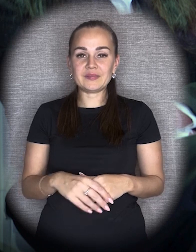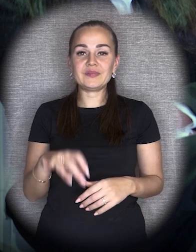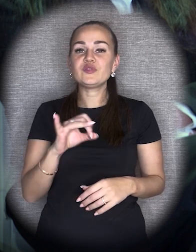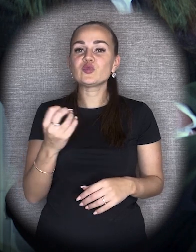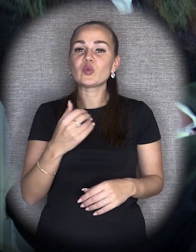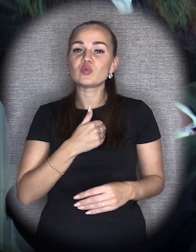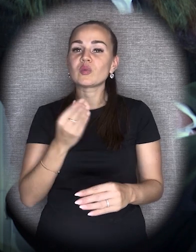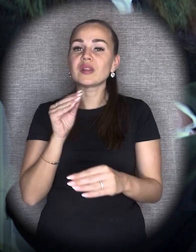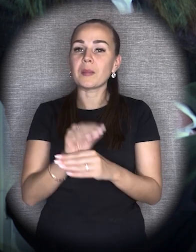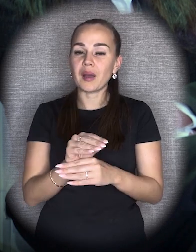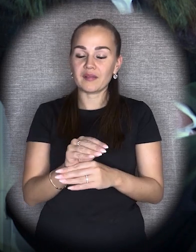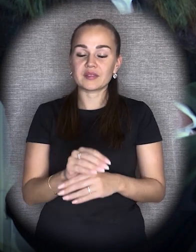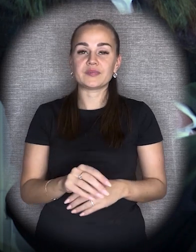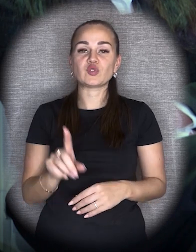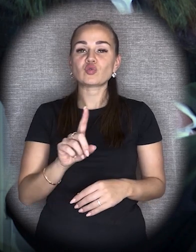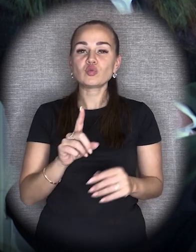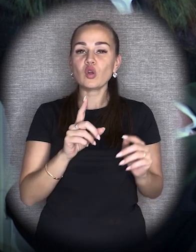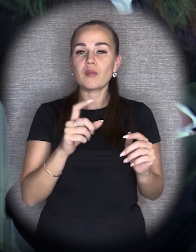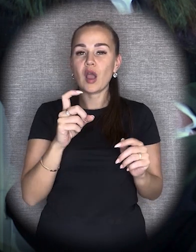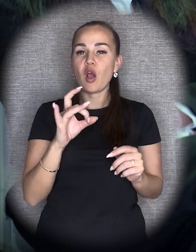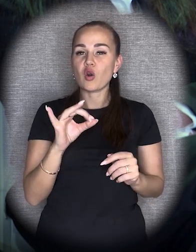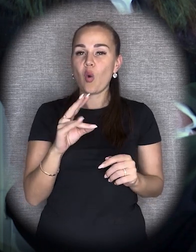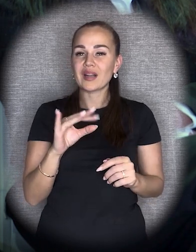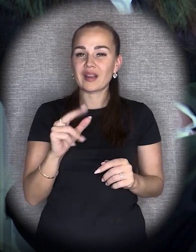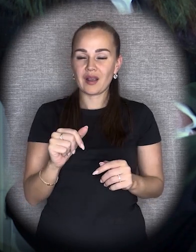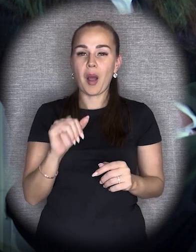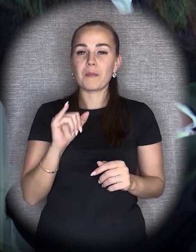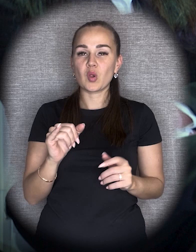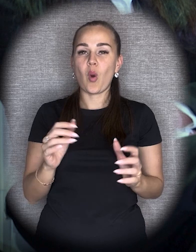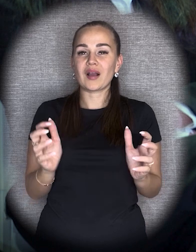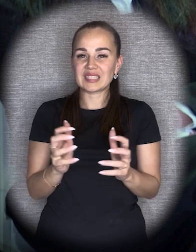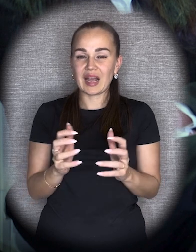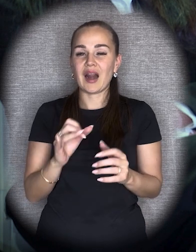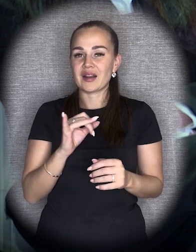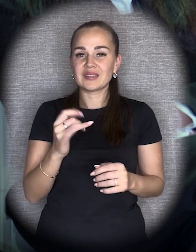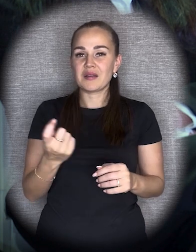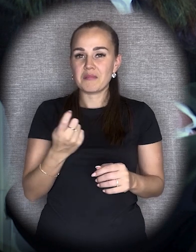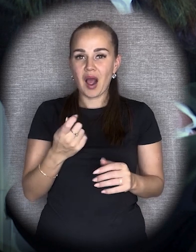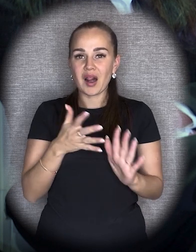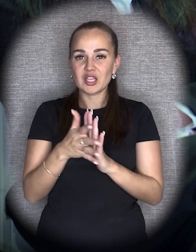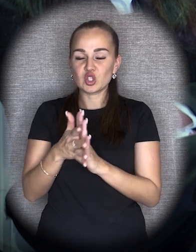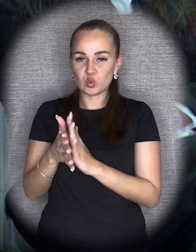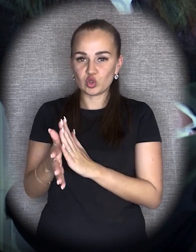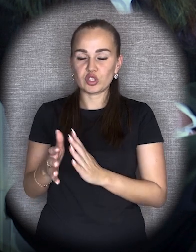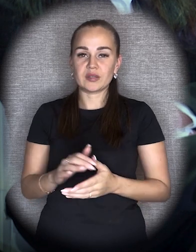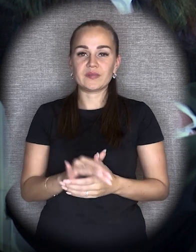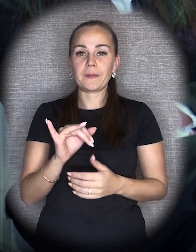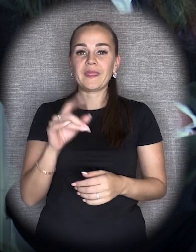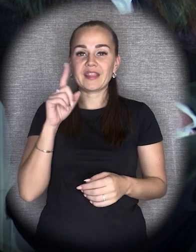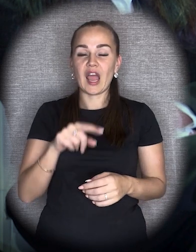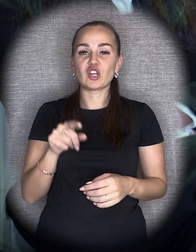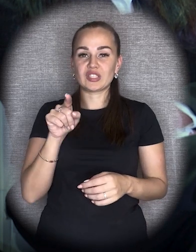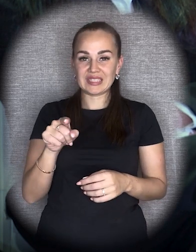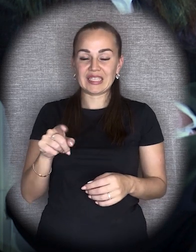что вот мы говорим о том, что хроника плохо сохранилась и каталогизирована, даже вот в тех сюжетах, которые представлены, там есть два